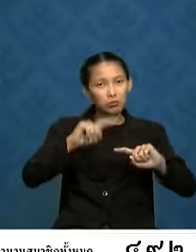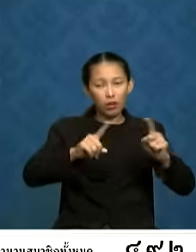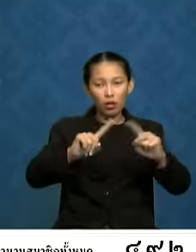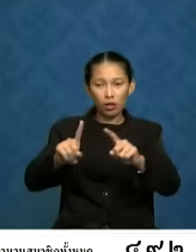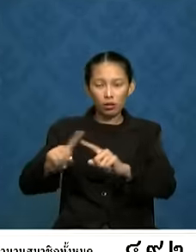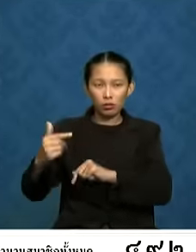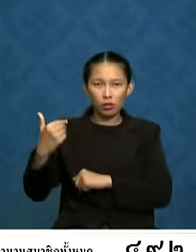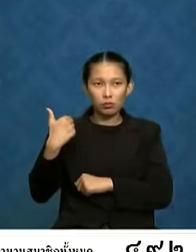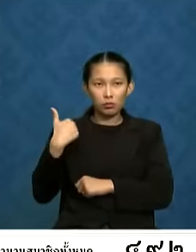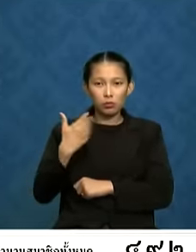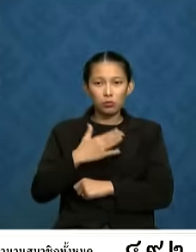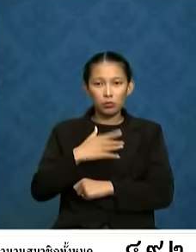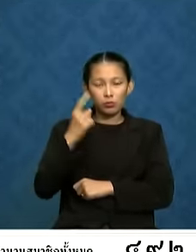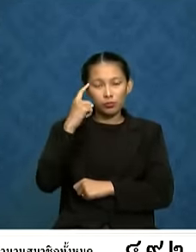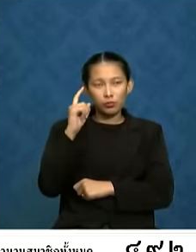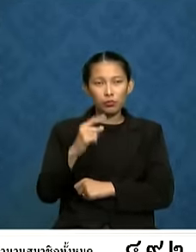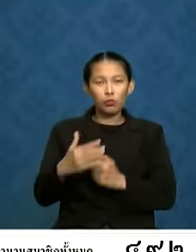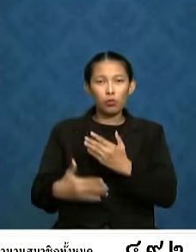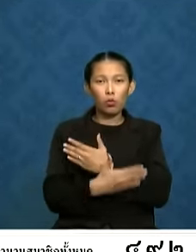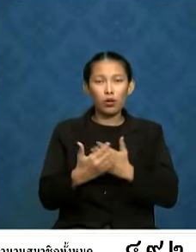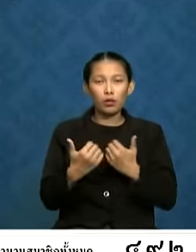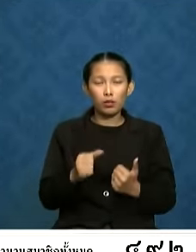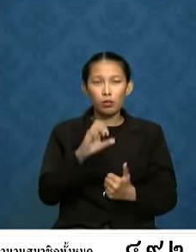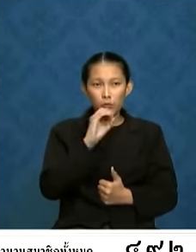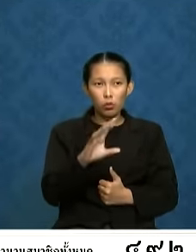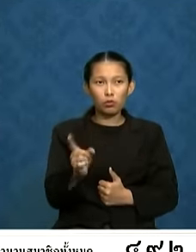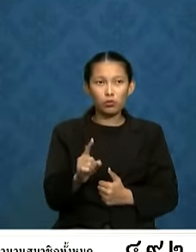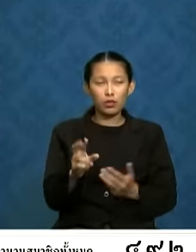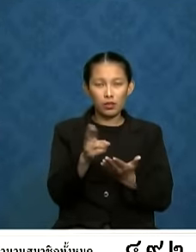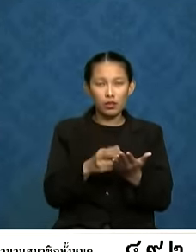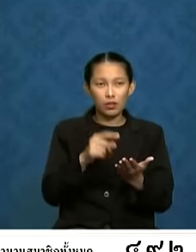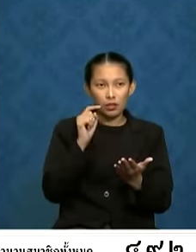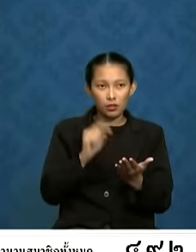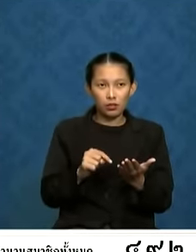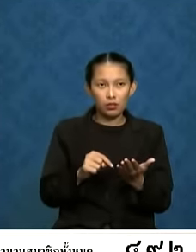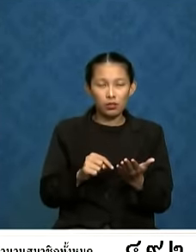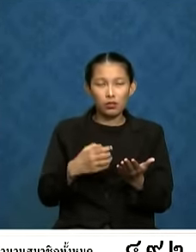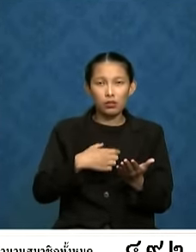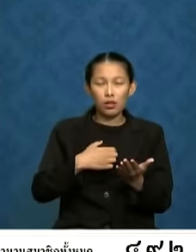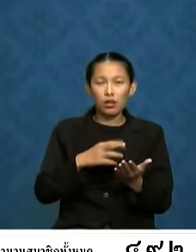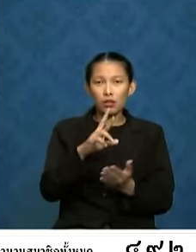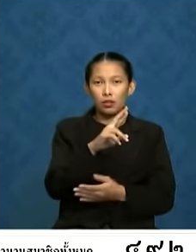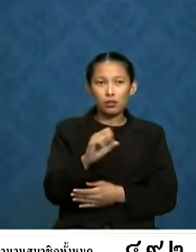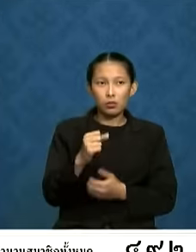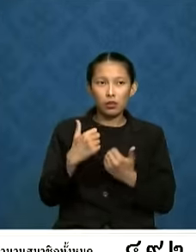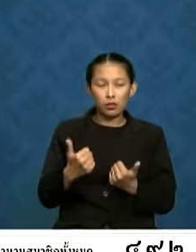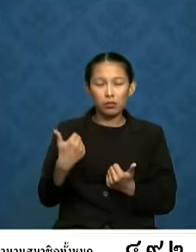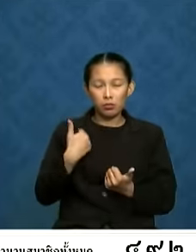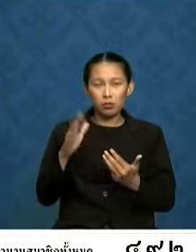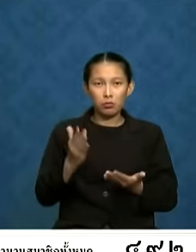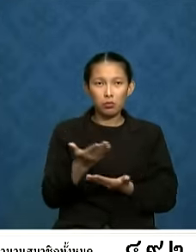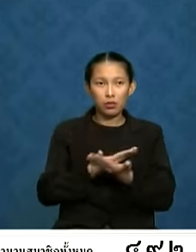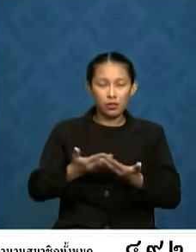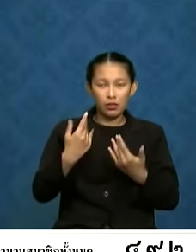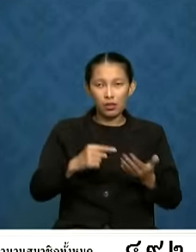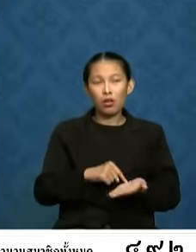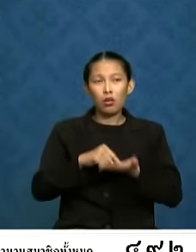กันดังนั้นผมเองนะครับก็อยากจะใช้โอกาสนี้ในการที่จะบอกว่ารายงานฉบับนี้นะครับอยากให้สภาแห่งนี้ได้รับไว้พิจารณาแล้วส่ง